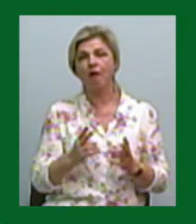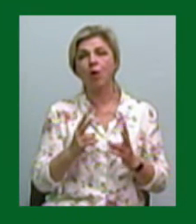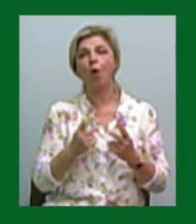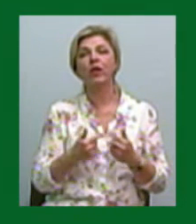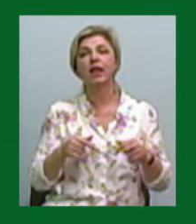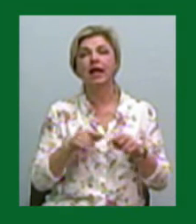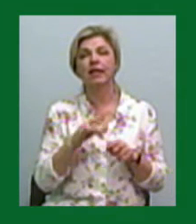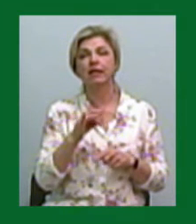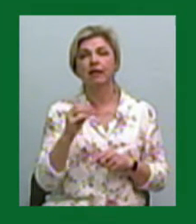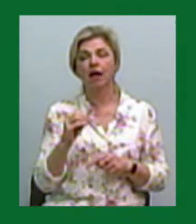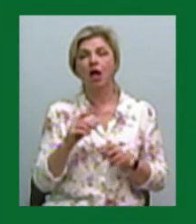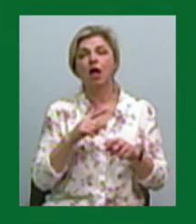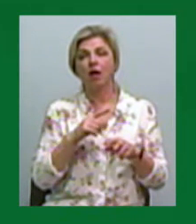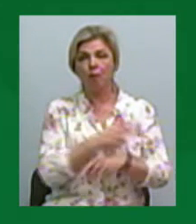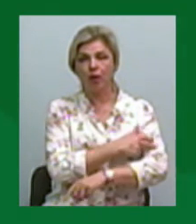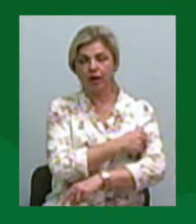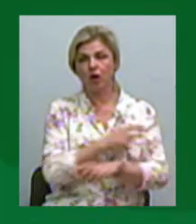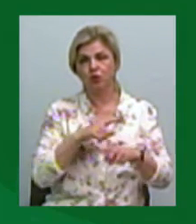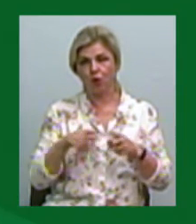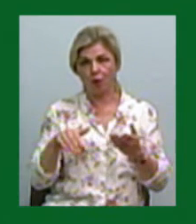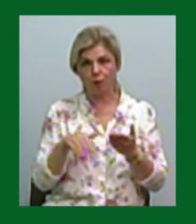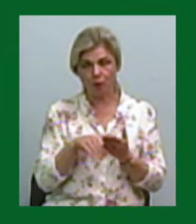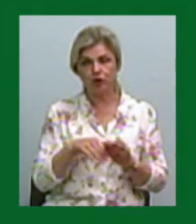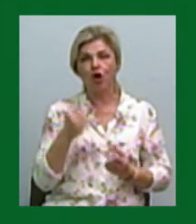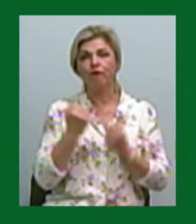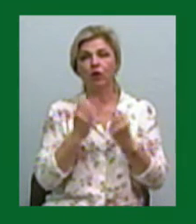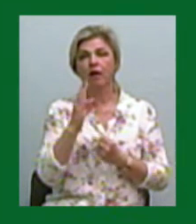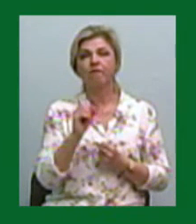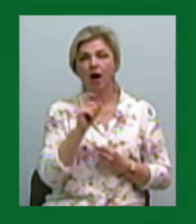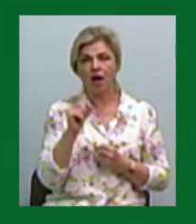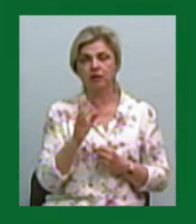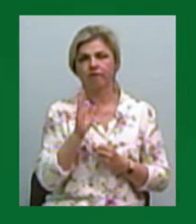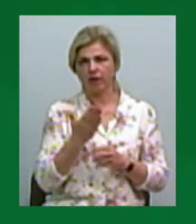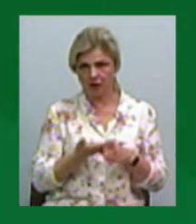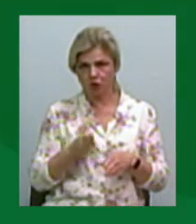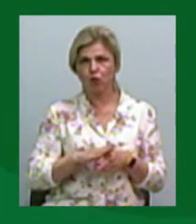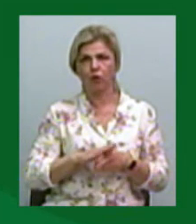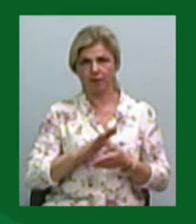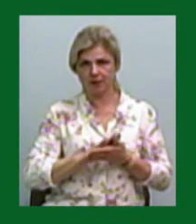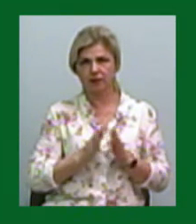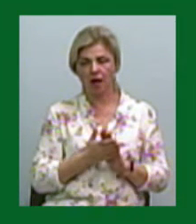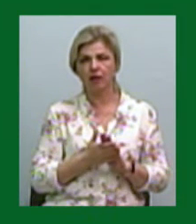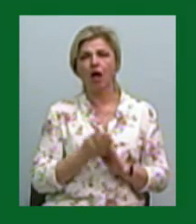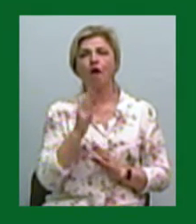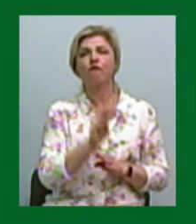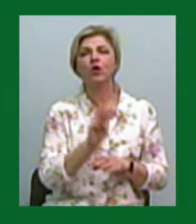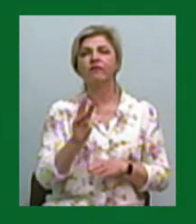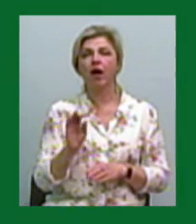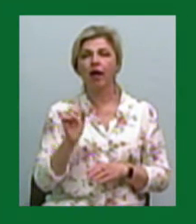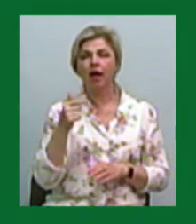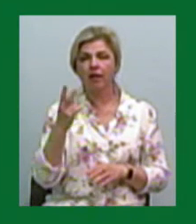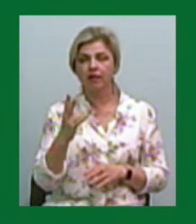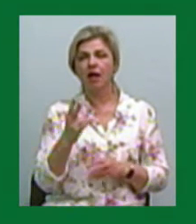травматологічному відділенні лікарні швидкої медичної допомоги. Водій ВАЗу у стабільно важкому стані. Фольксвагену з травмами